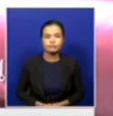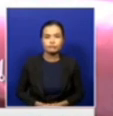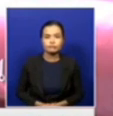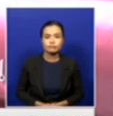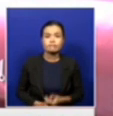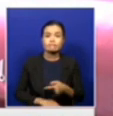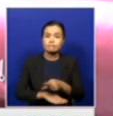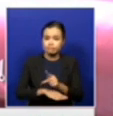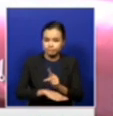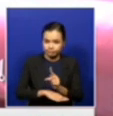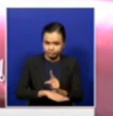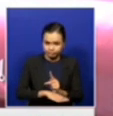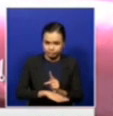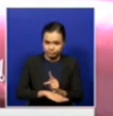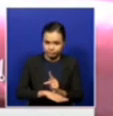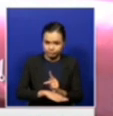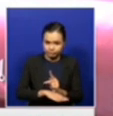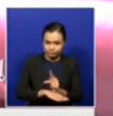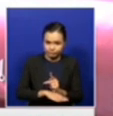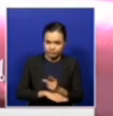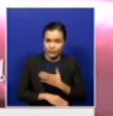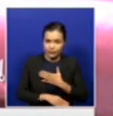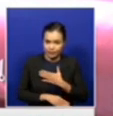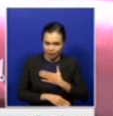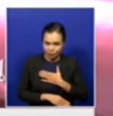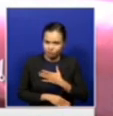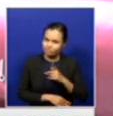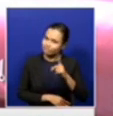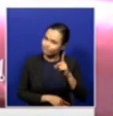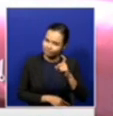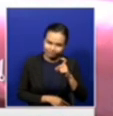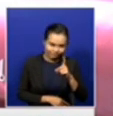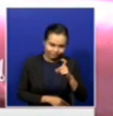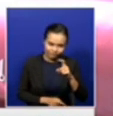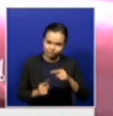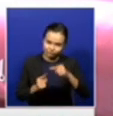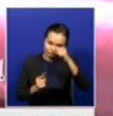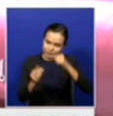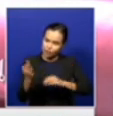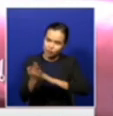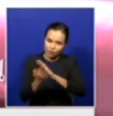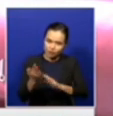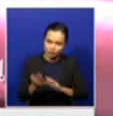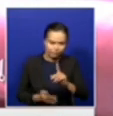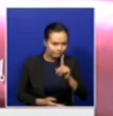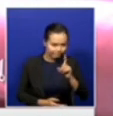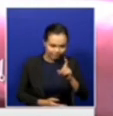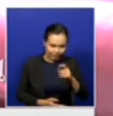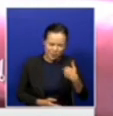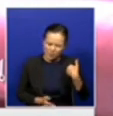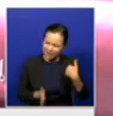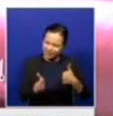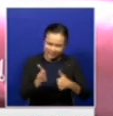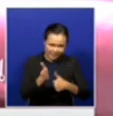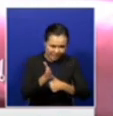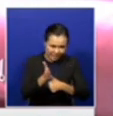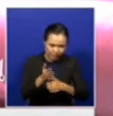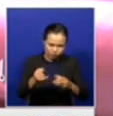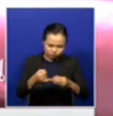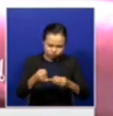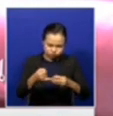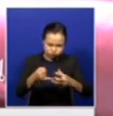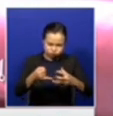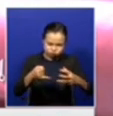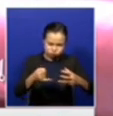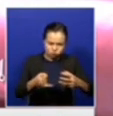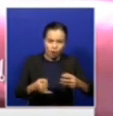านครับเราจะพังครับเราจะเหลือแต่หนี้ให้คนรุ่นหลังเนี่ยเ